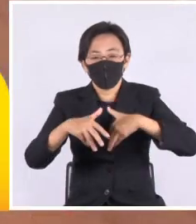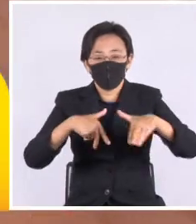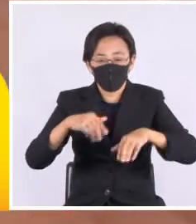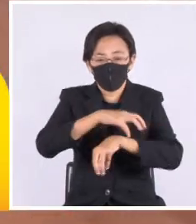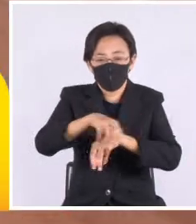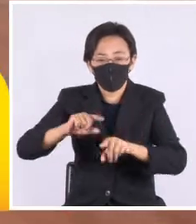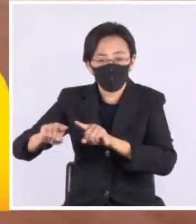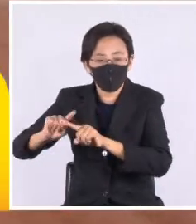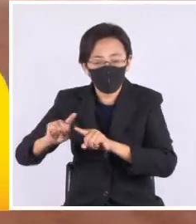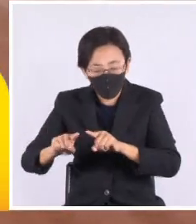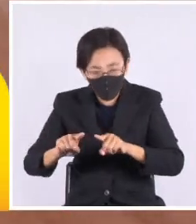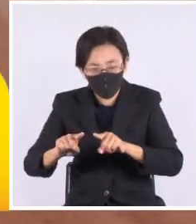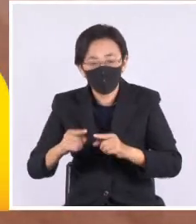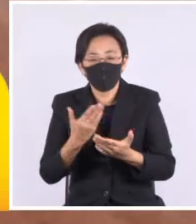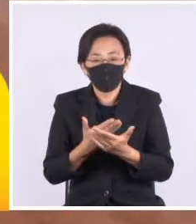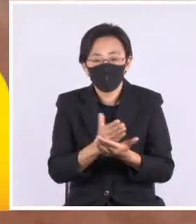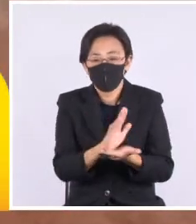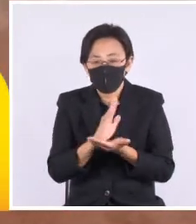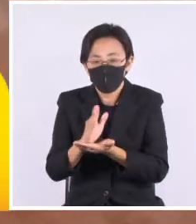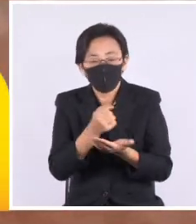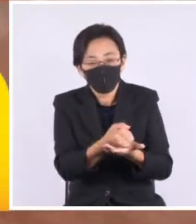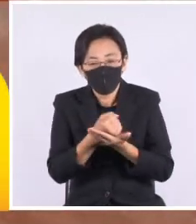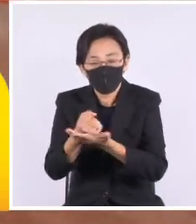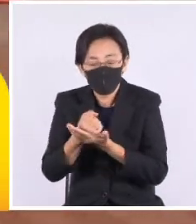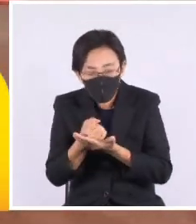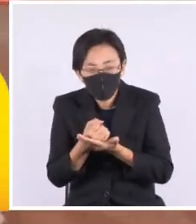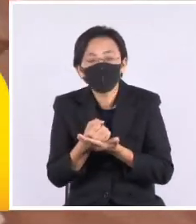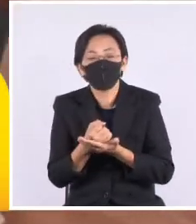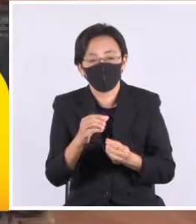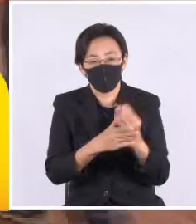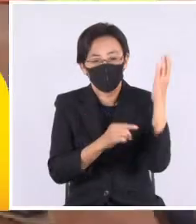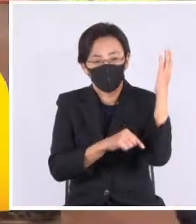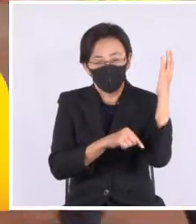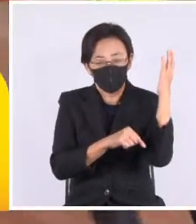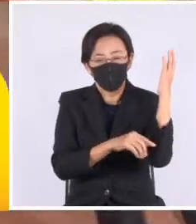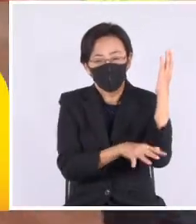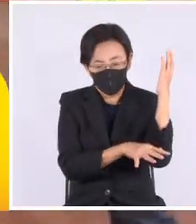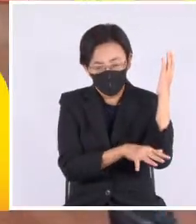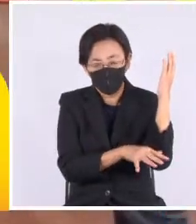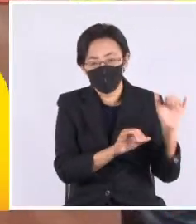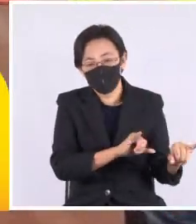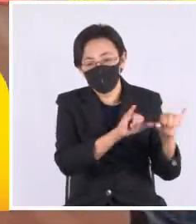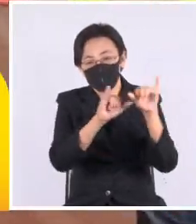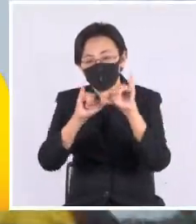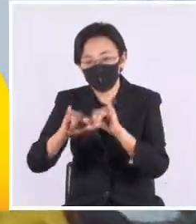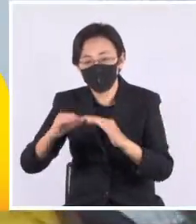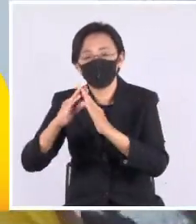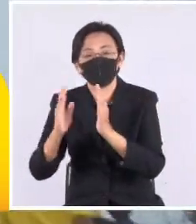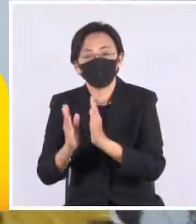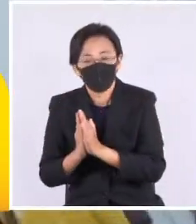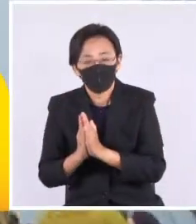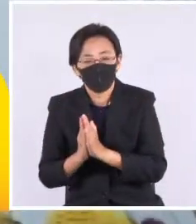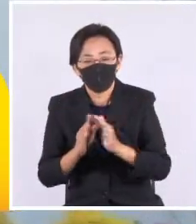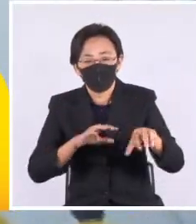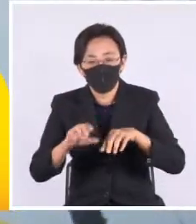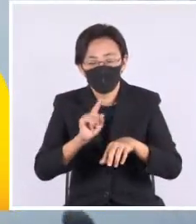ส่วนที่เสียสละแรงและเงินมาช่วยเหลือสมทบทุนในการล้อมไม้ในครั้งนี้มั่นใจว่าการดำเนินการในครั้งนี้จะสามารถ